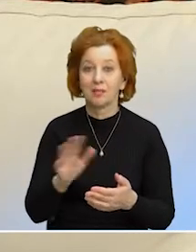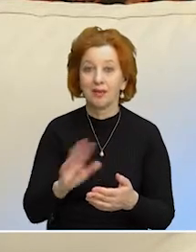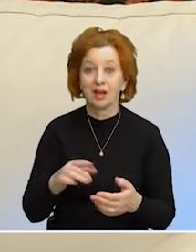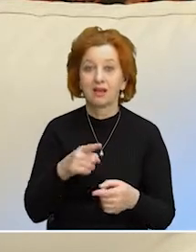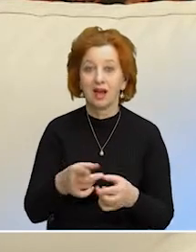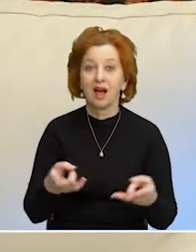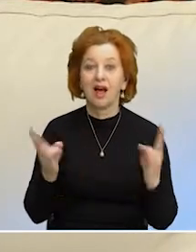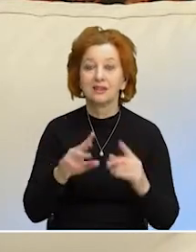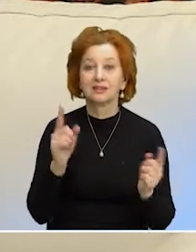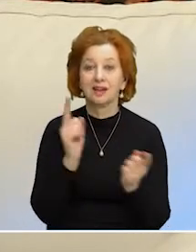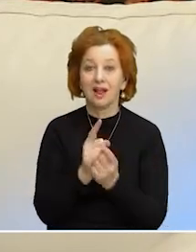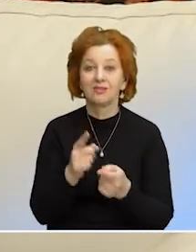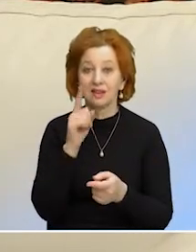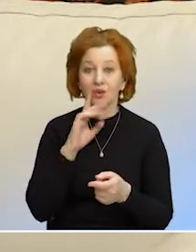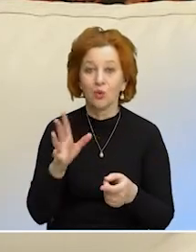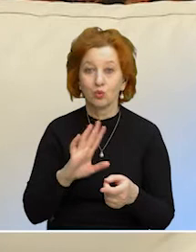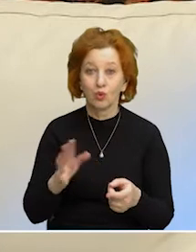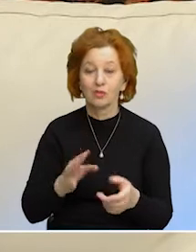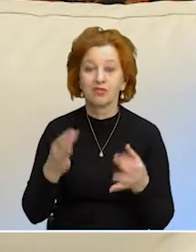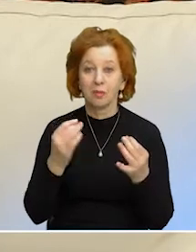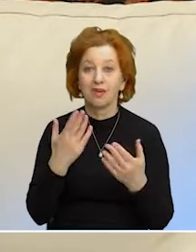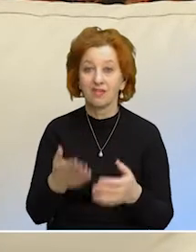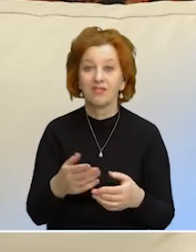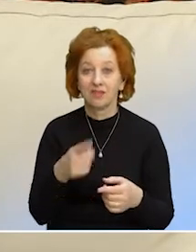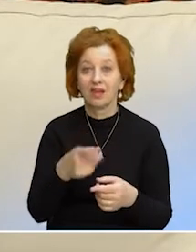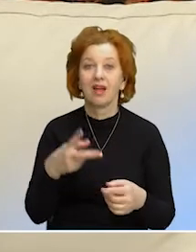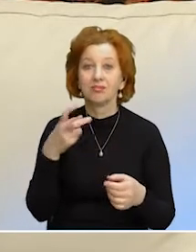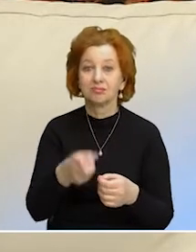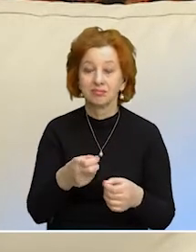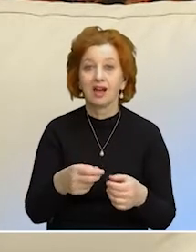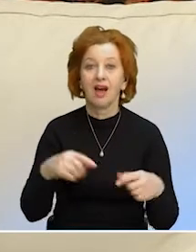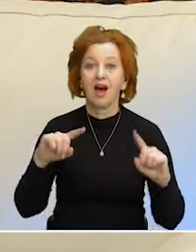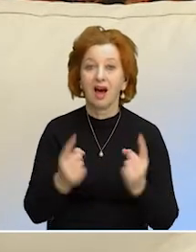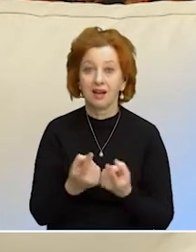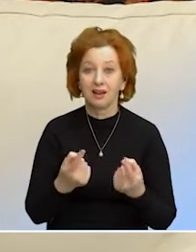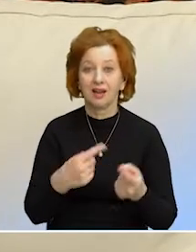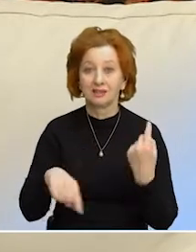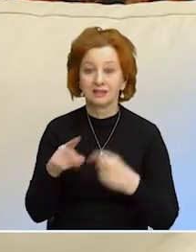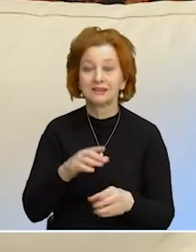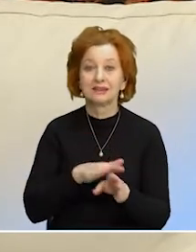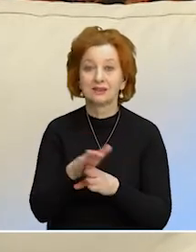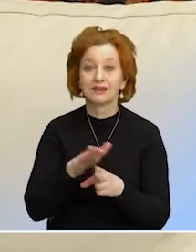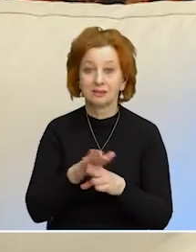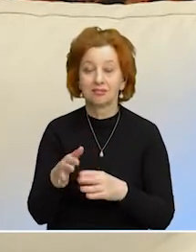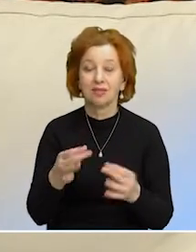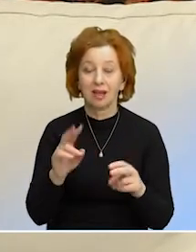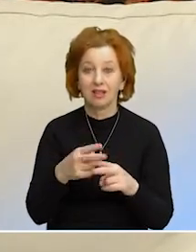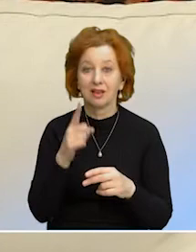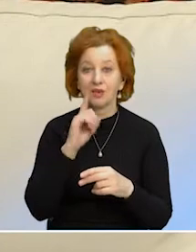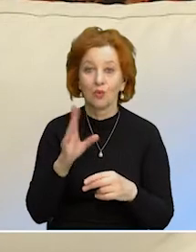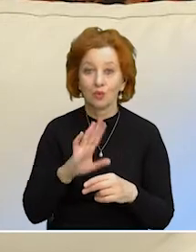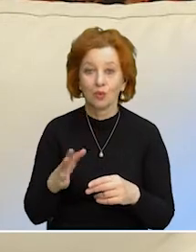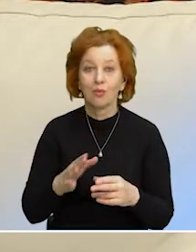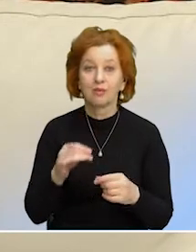Те, кто не платит, к сожалению, сталкиваются с неудобствами в виде наложения запретов и арестов со стороны приставов исполнителей. Это крайне неудобно